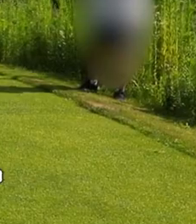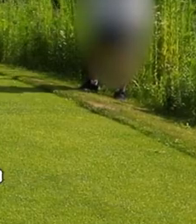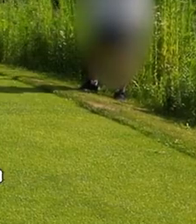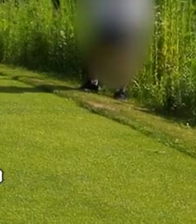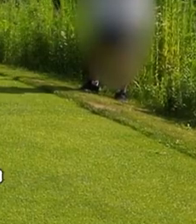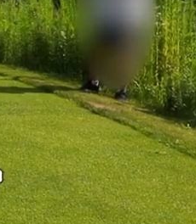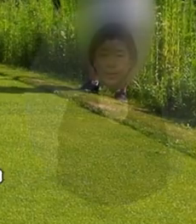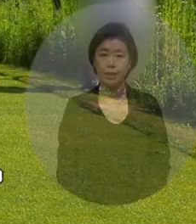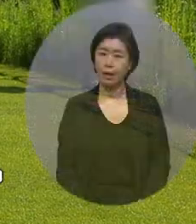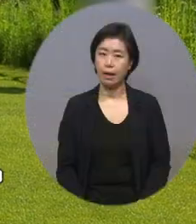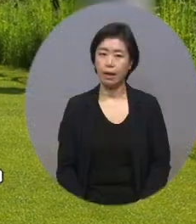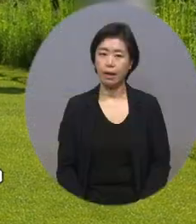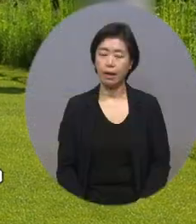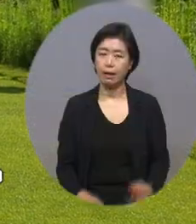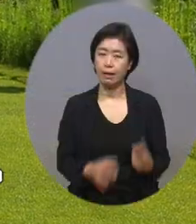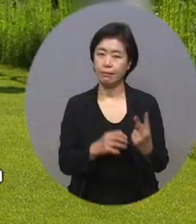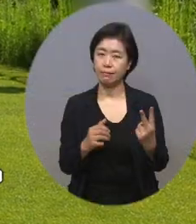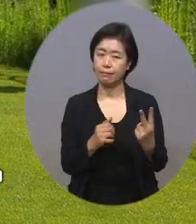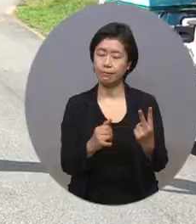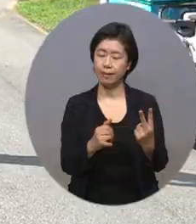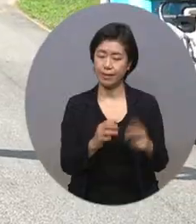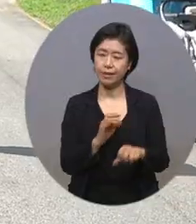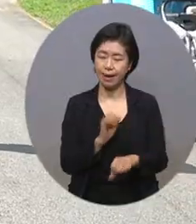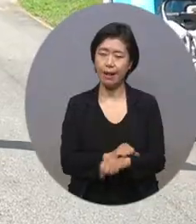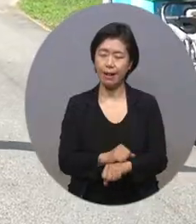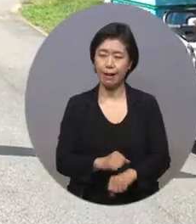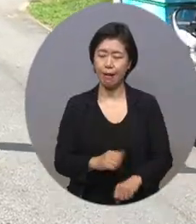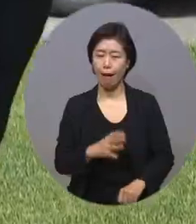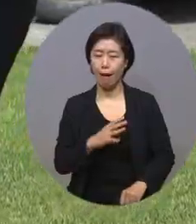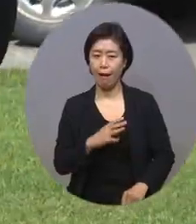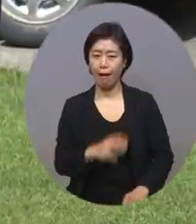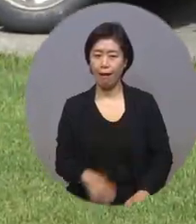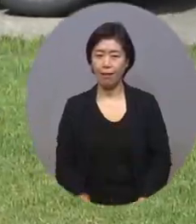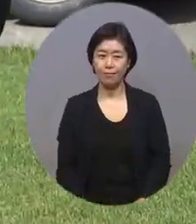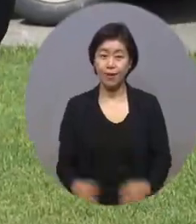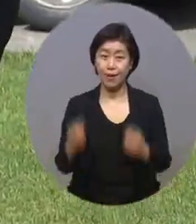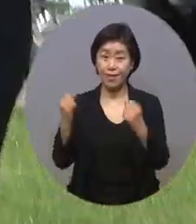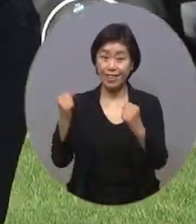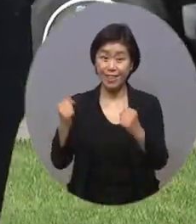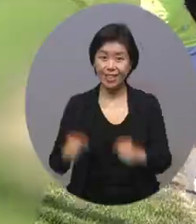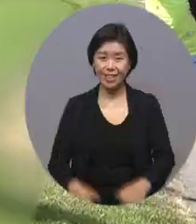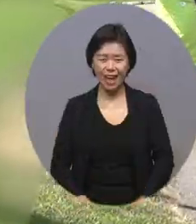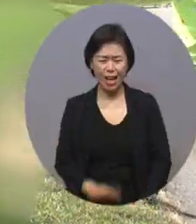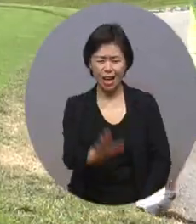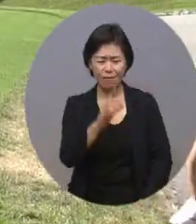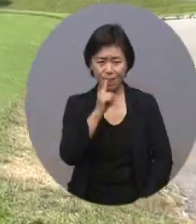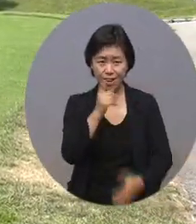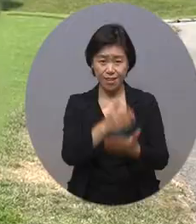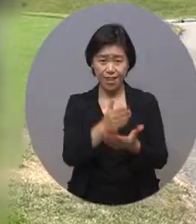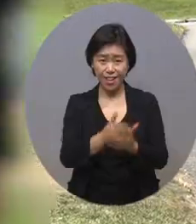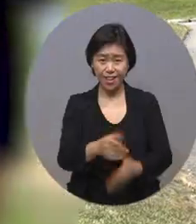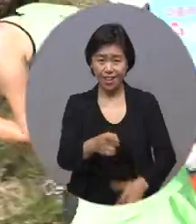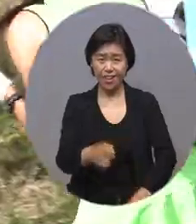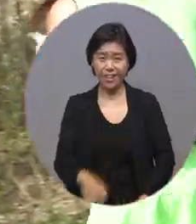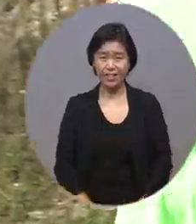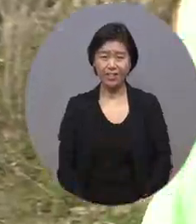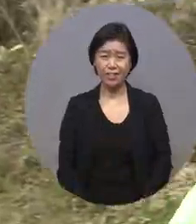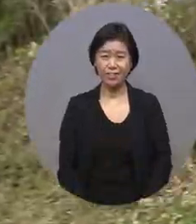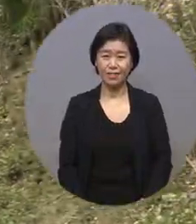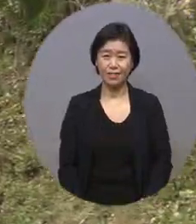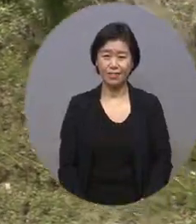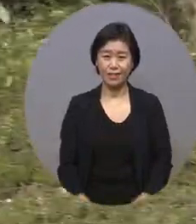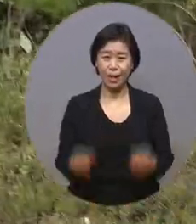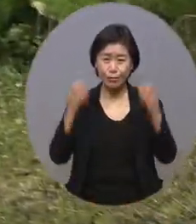아, 무서운 분들이야, 무서운 분들. 화이팅, 화이팅! 아, 야, 씨, 너 진짜. 아, 씨! 귀마개